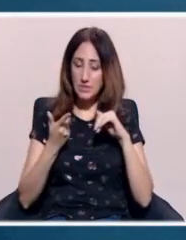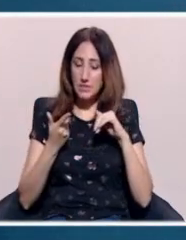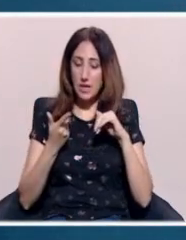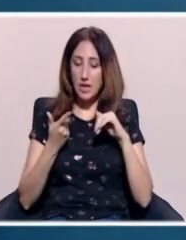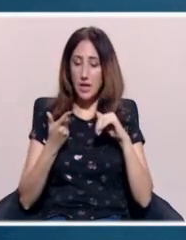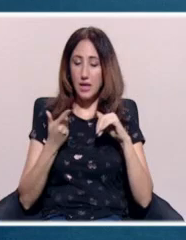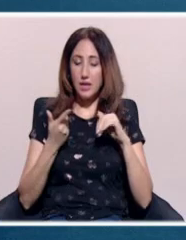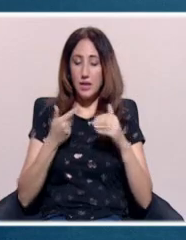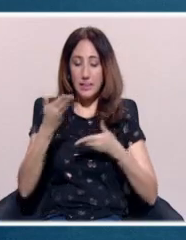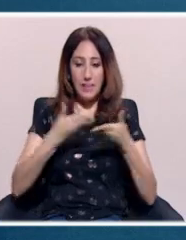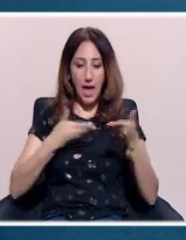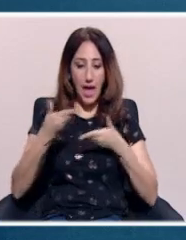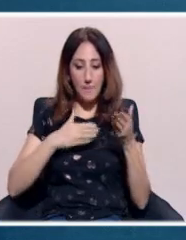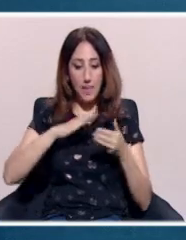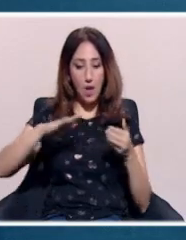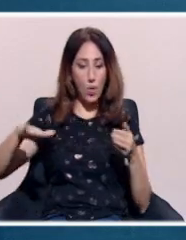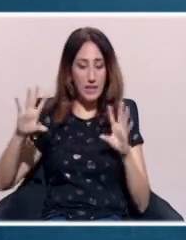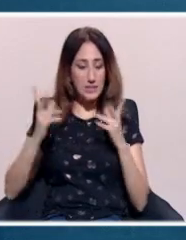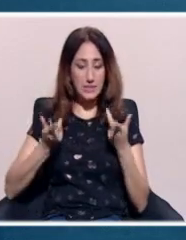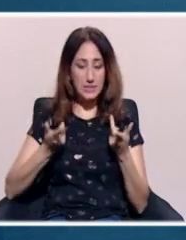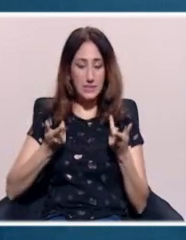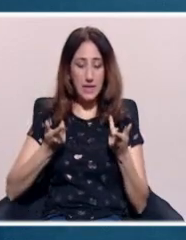بنتعامل مع أولادنا ومع